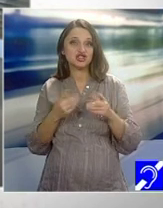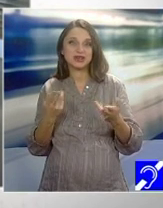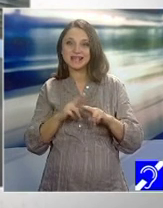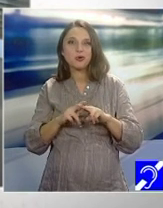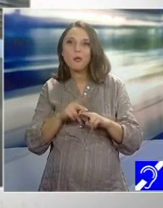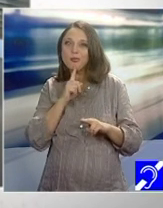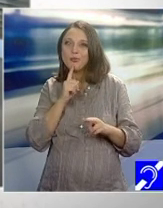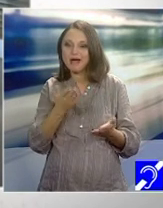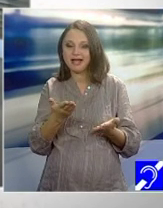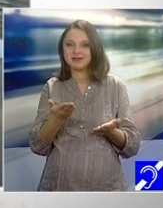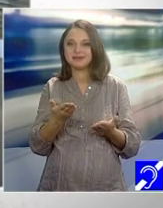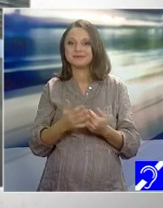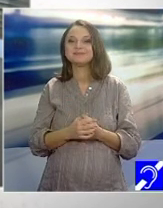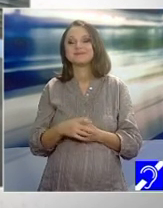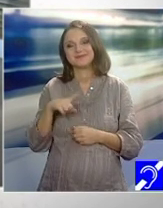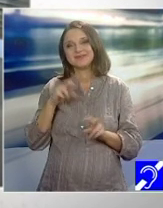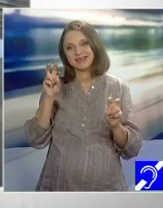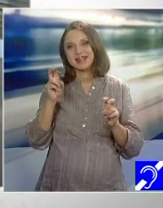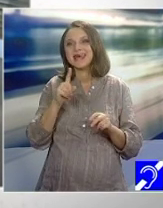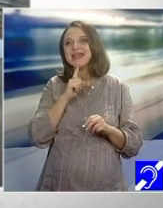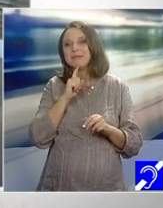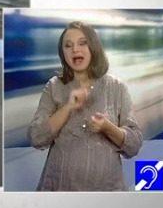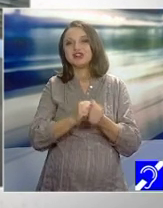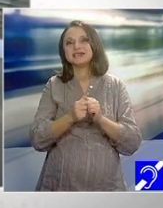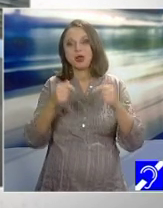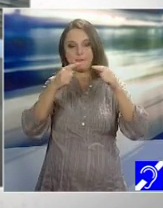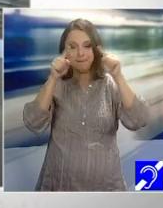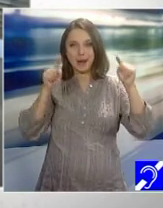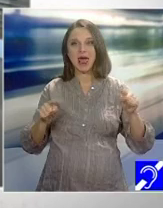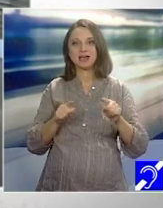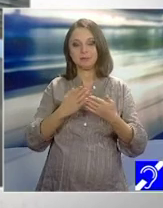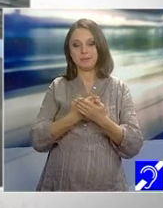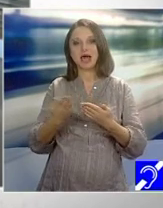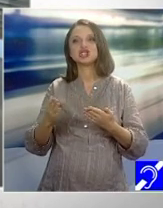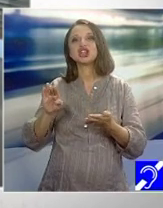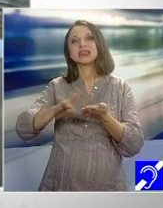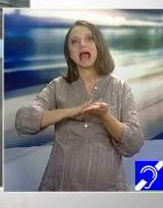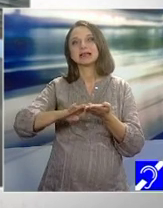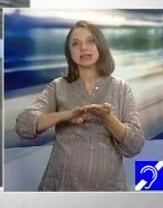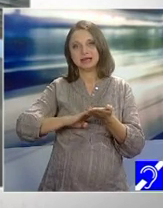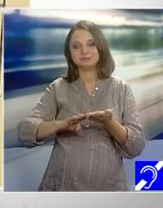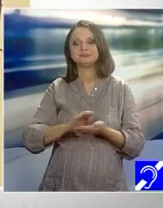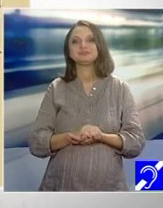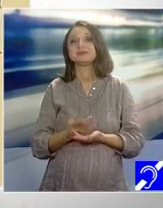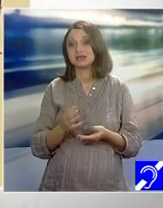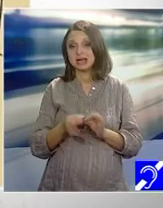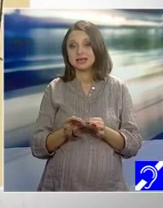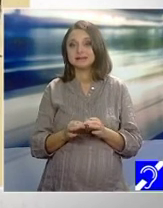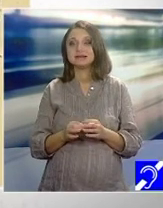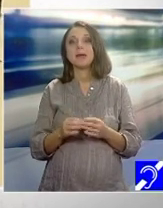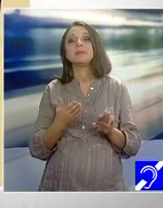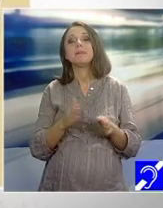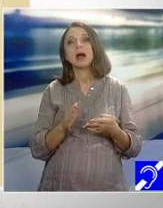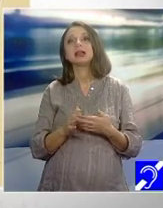schițe. Aceste imagini sau aceste planșe tactile, de fapt, reprezintă partea inovatoare